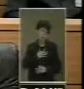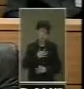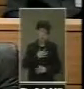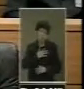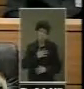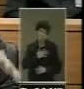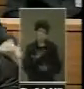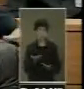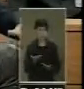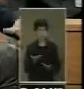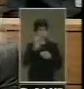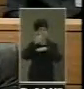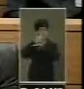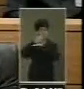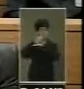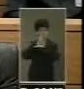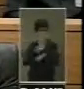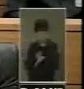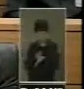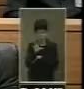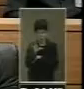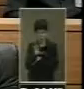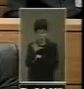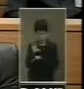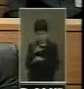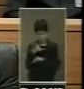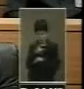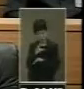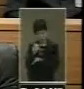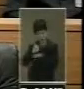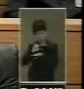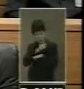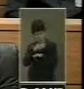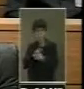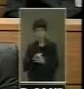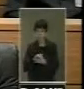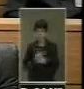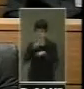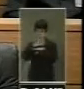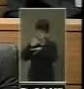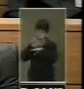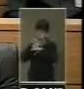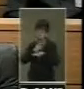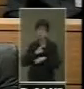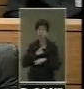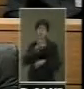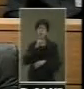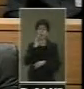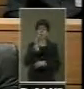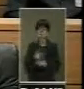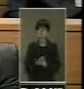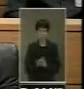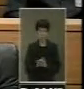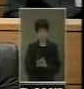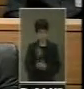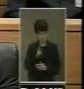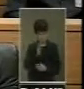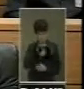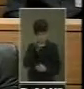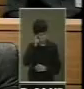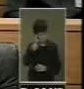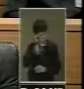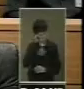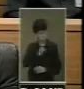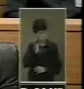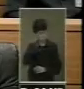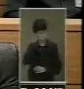งอยู่อย่างนั้นแกนนำก็ปลุกปั้นส่วนแกนนำนี่ผมไม่กล้าไปพูดท่านต้องรับผิดชอบทางความคิดของท่